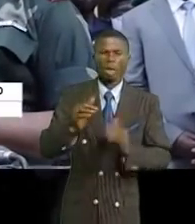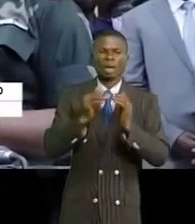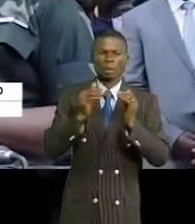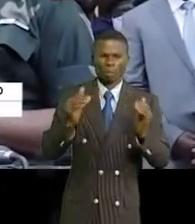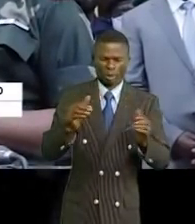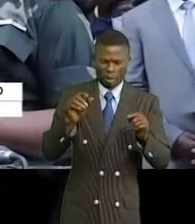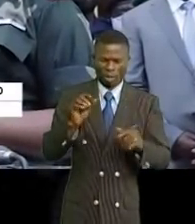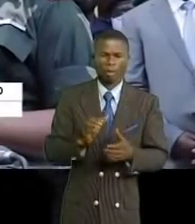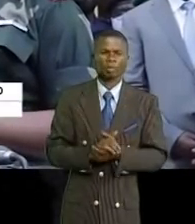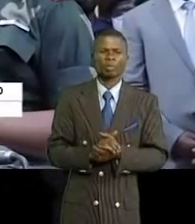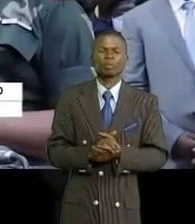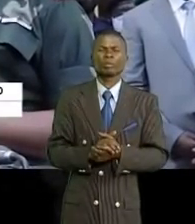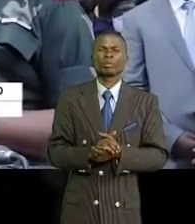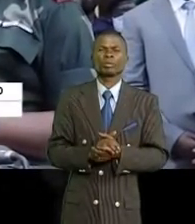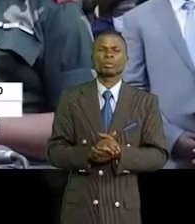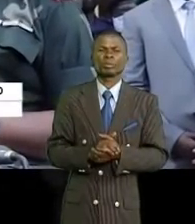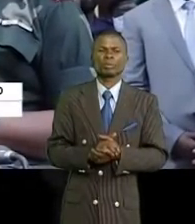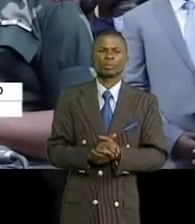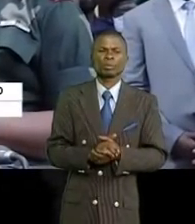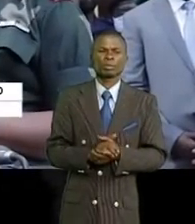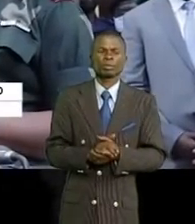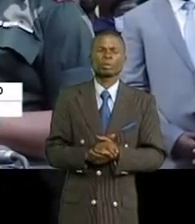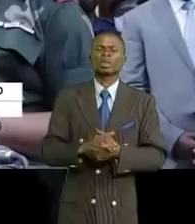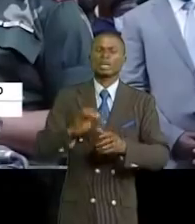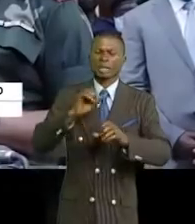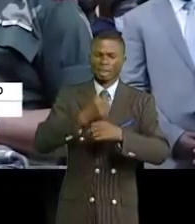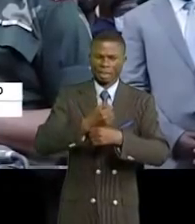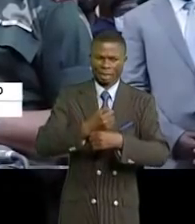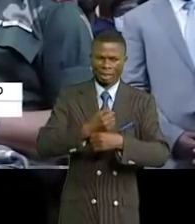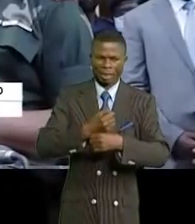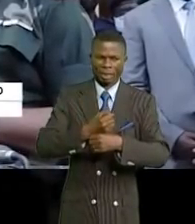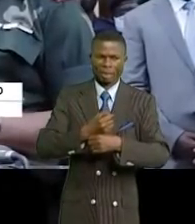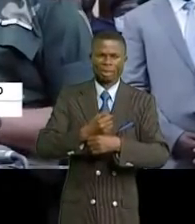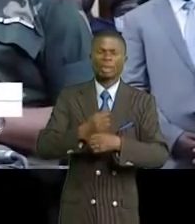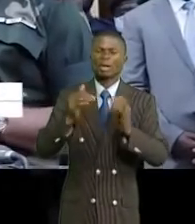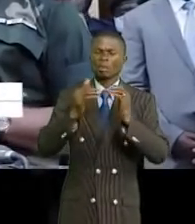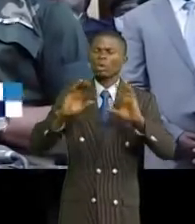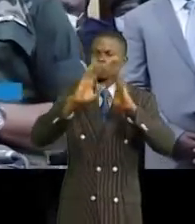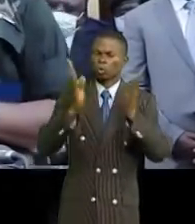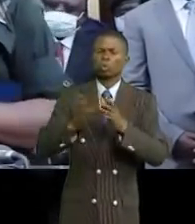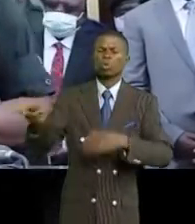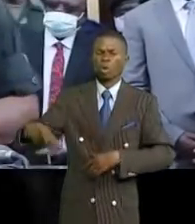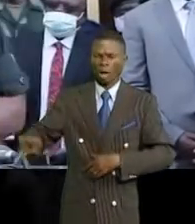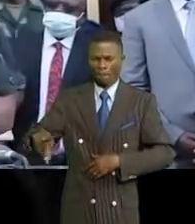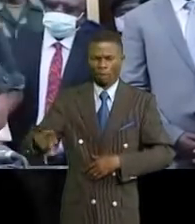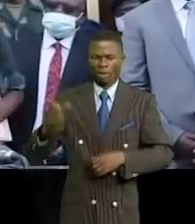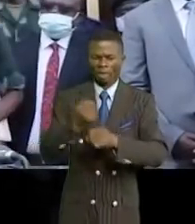la paix et la destination de new delhi pension de la province